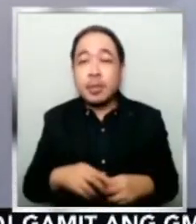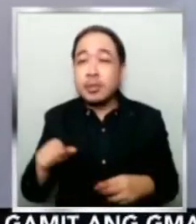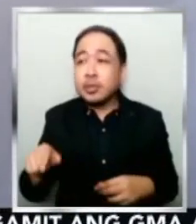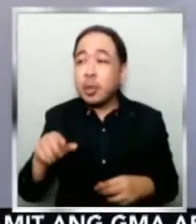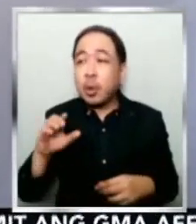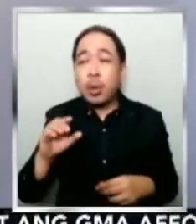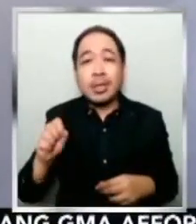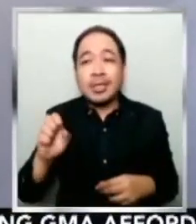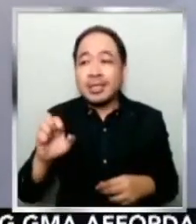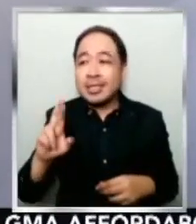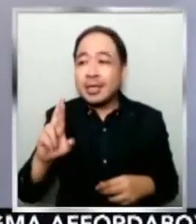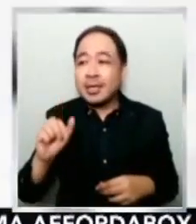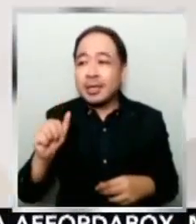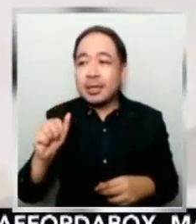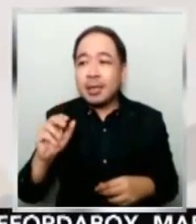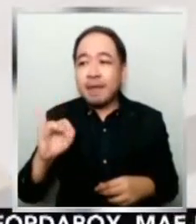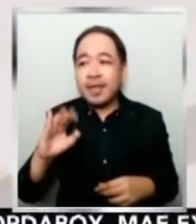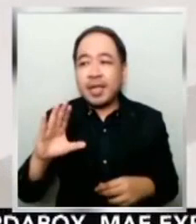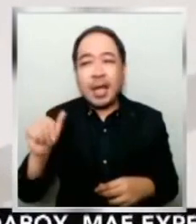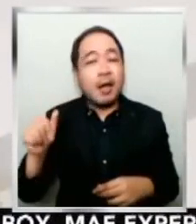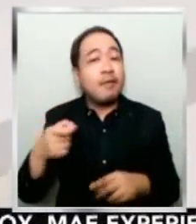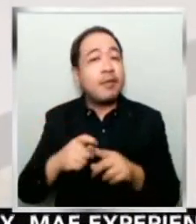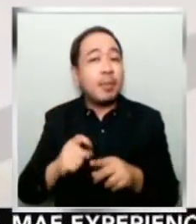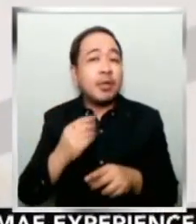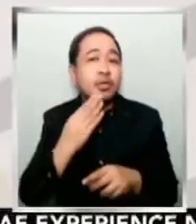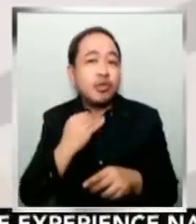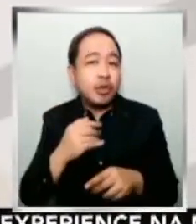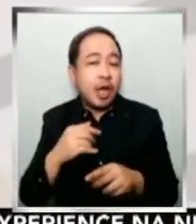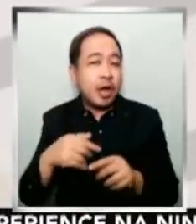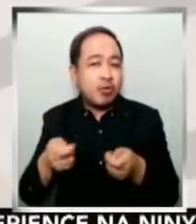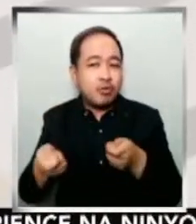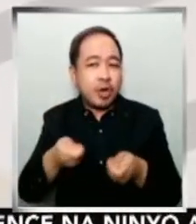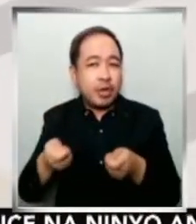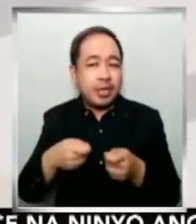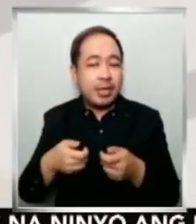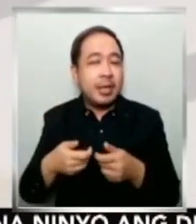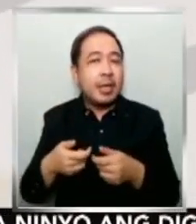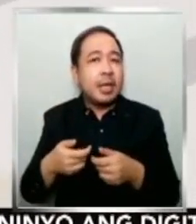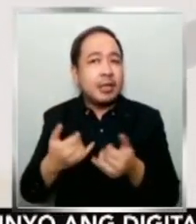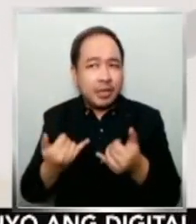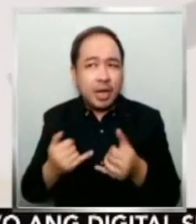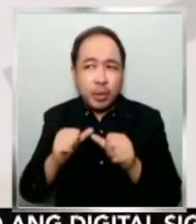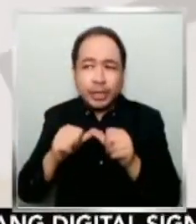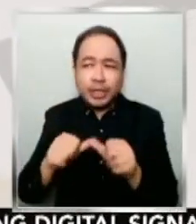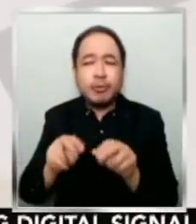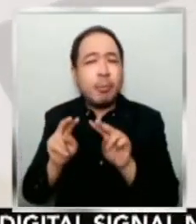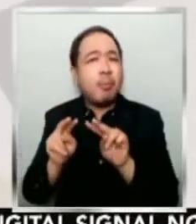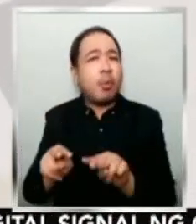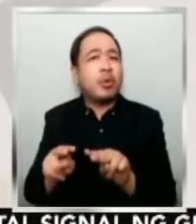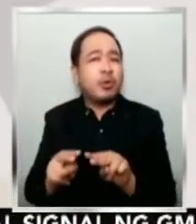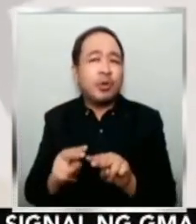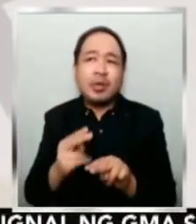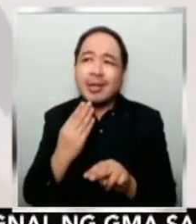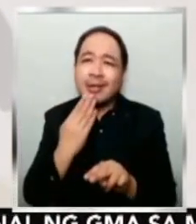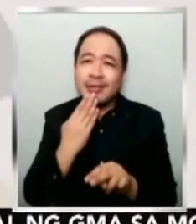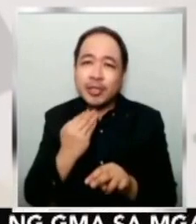Sugar Regulatory Administration, patuloy ang kanilang monitoring sa mga stock ng asukal at nagsasagawa